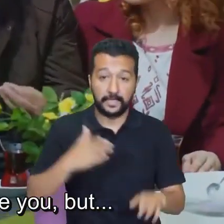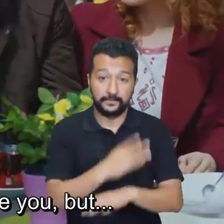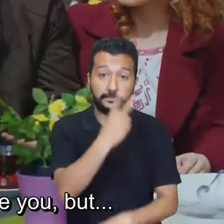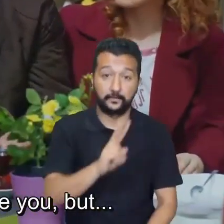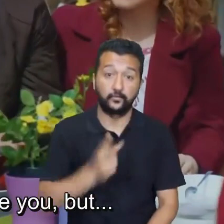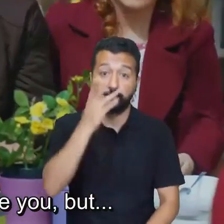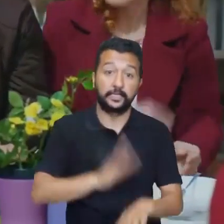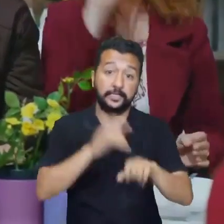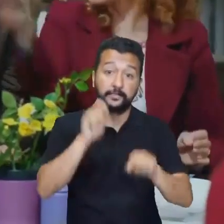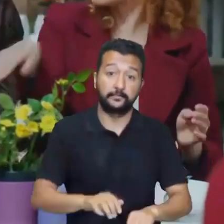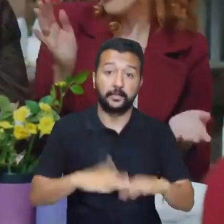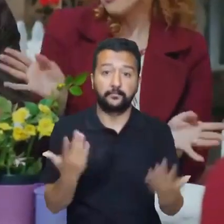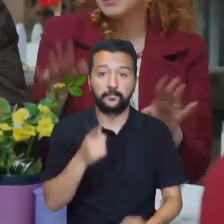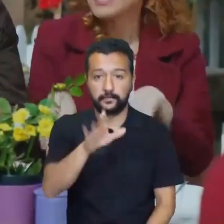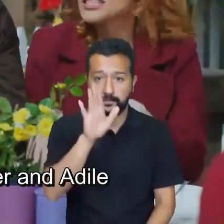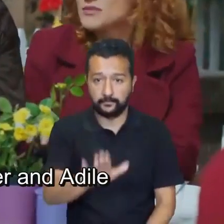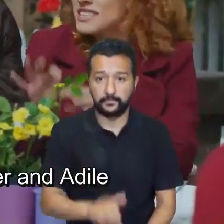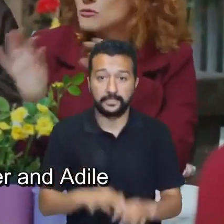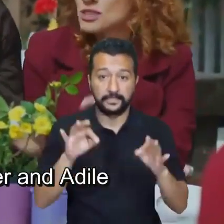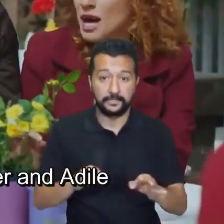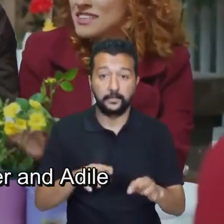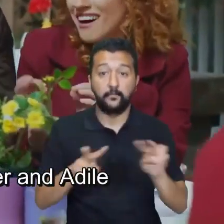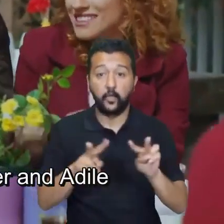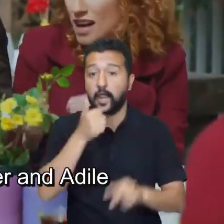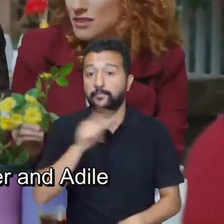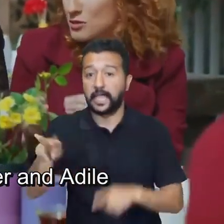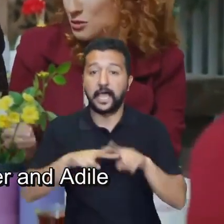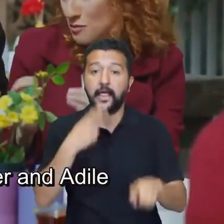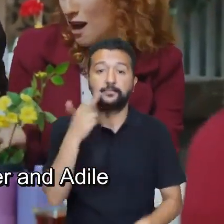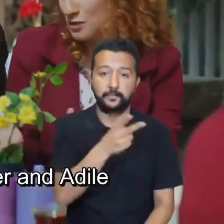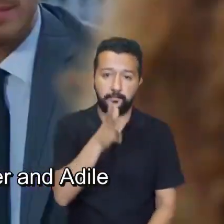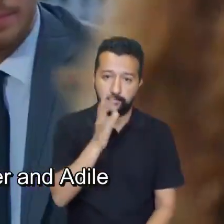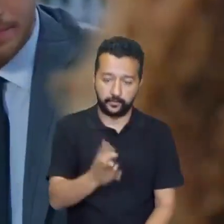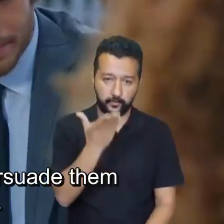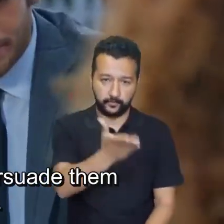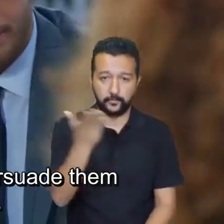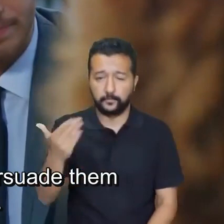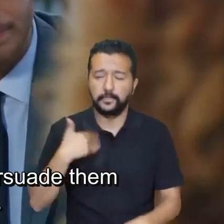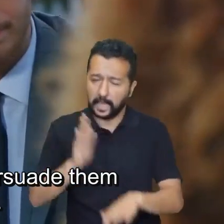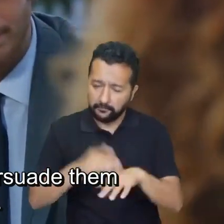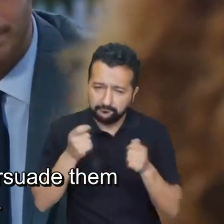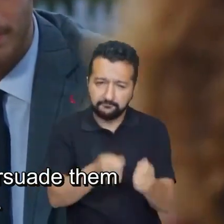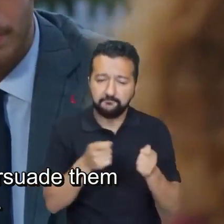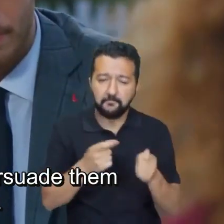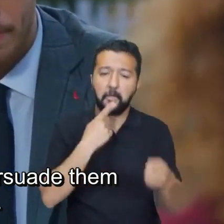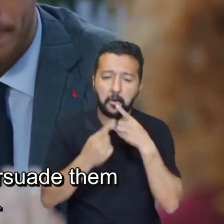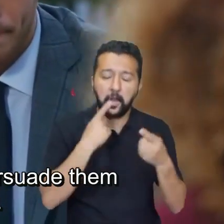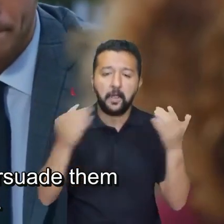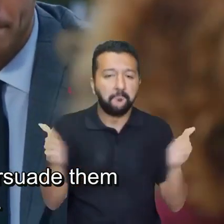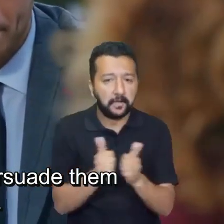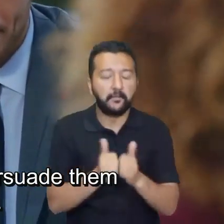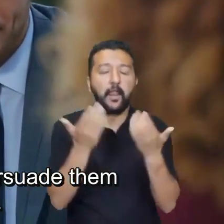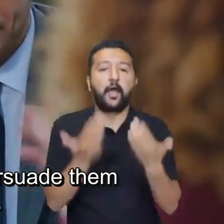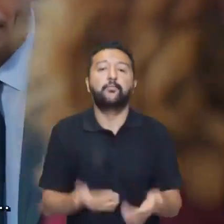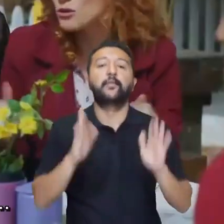Aslında size sürpriz yapacaktık ama... Ay tamam. Şimdi Münir abiyle Adile ablanın durumu malum. Biz ne yaptık, ne ettikse onları bir araya